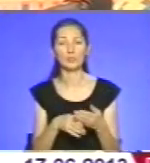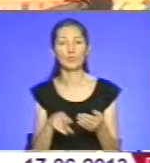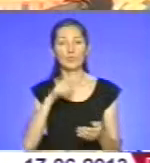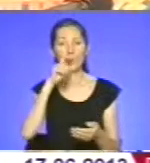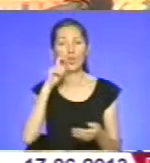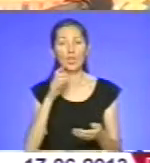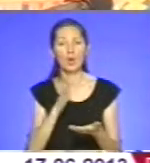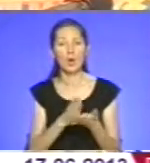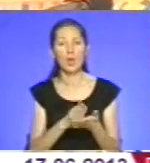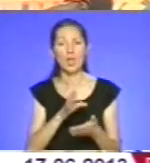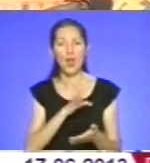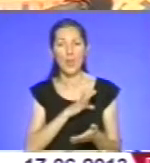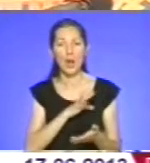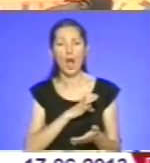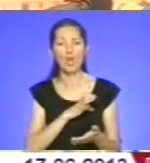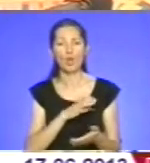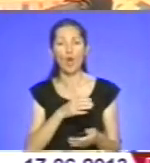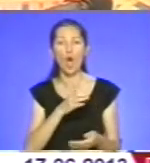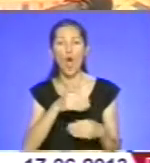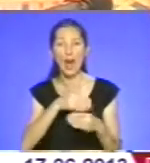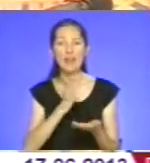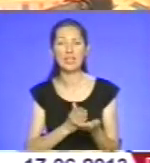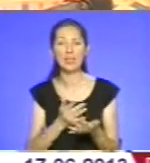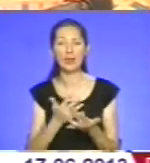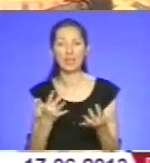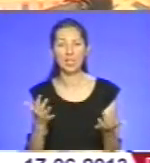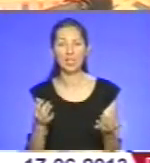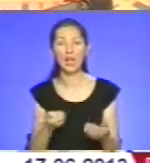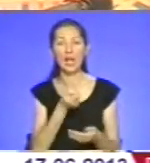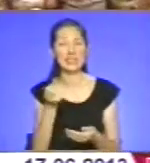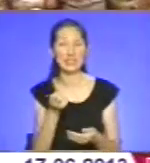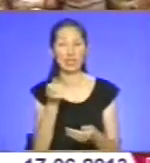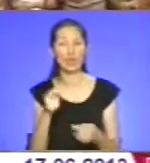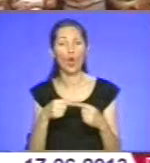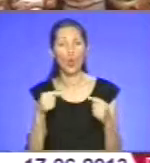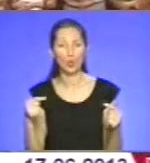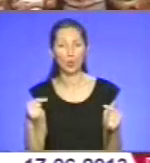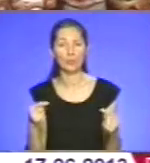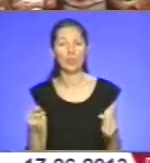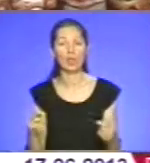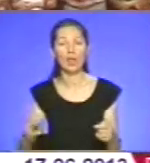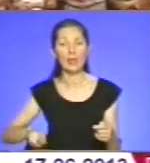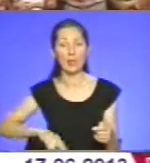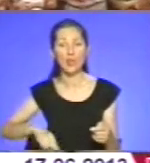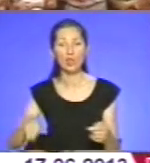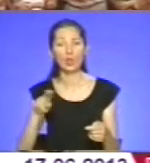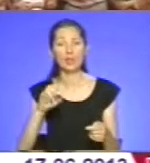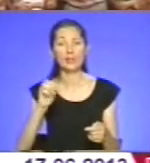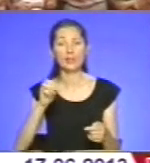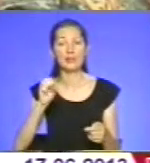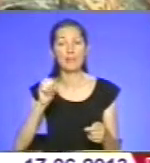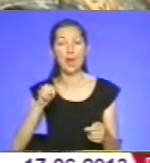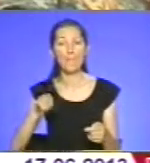Україна має багато хліба і інших зернових продуктів. Директор департаменту агропромислового